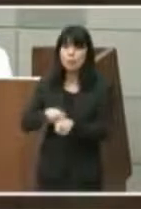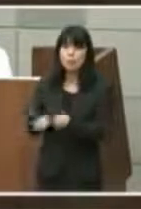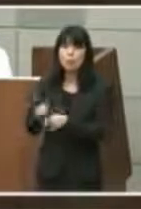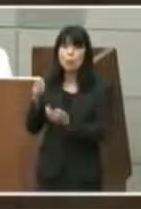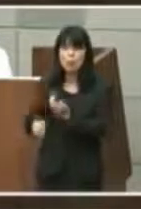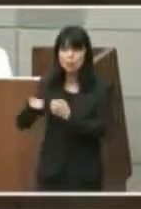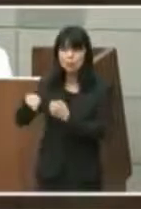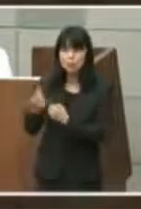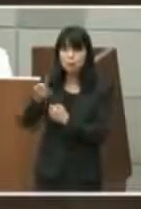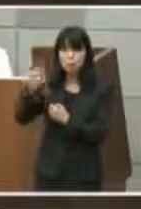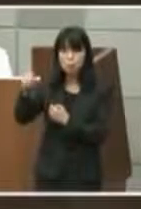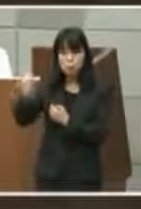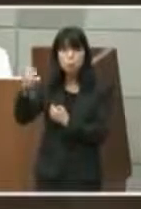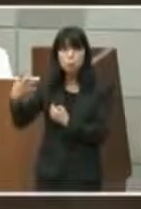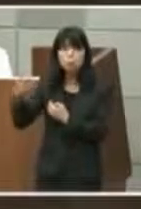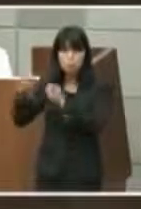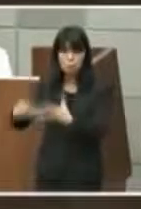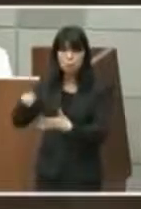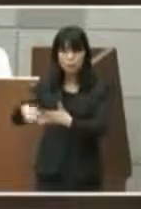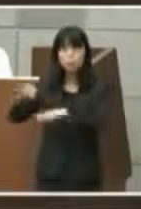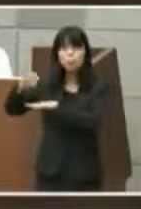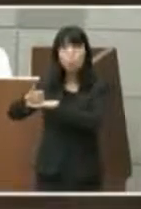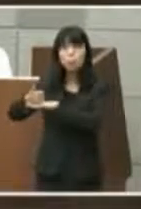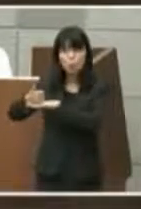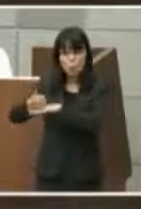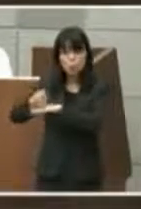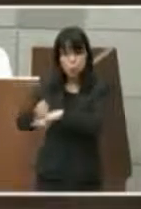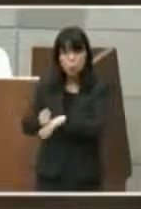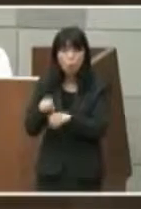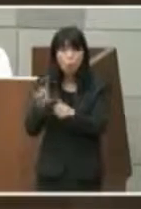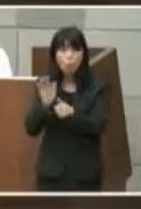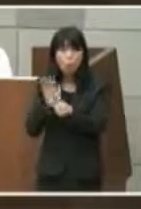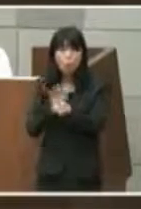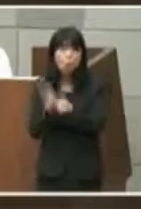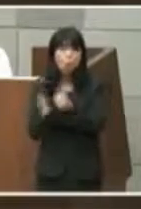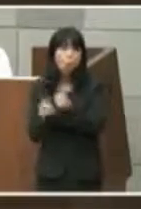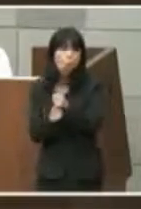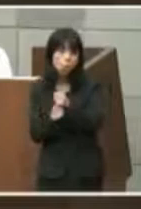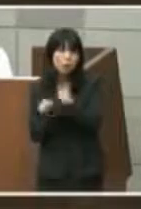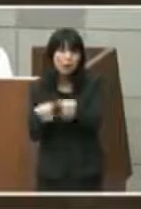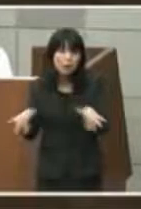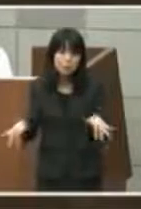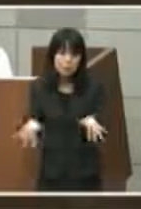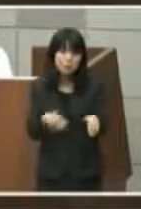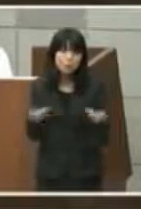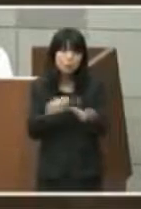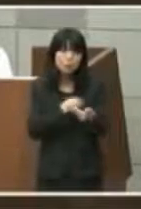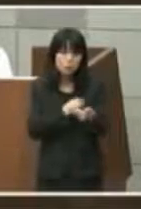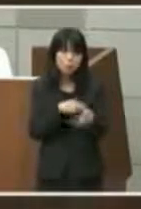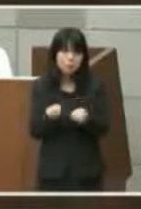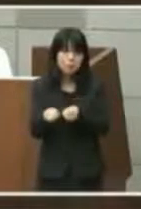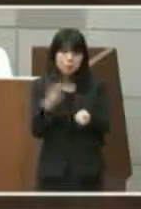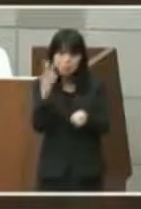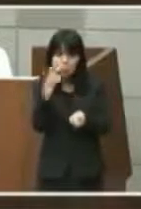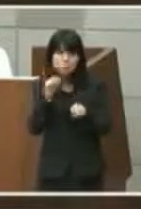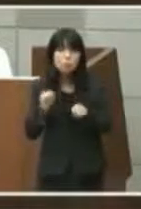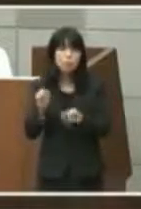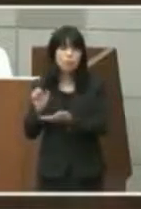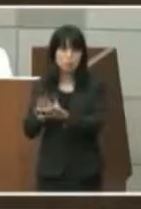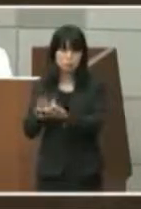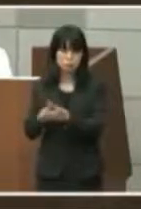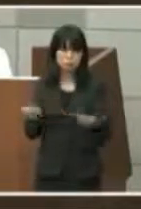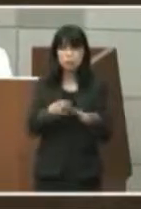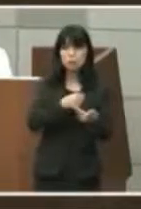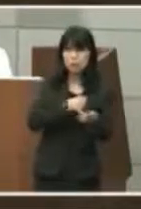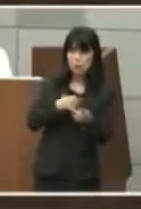第154条において長はその補助機関である職員を指揮監督すると規定されており、職員は